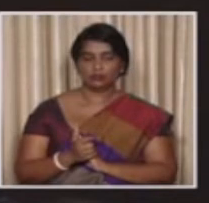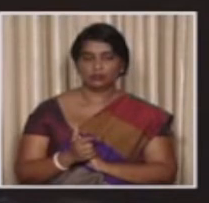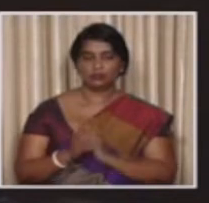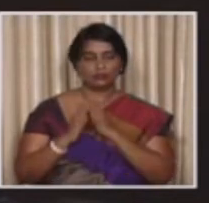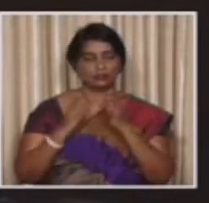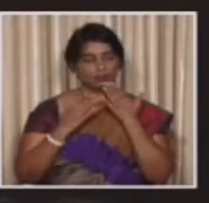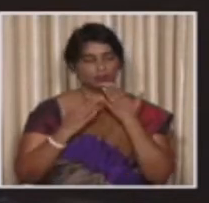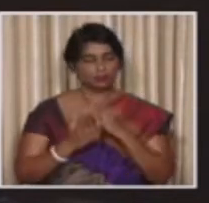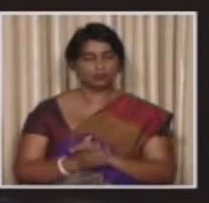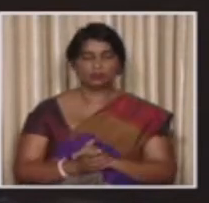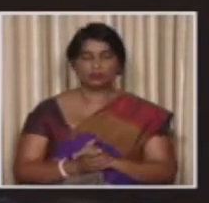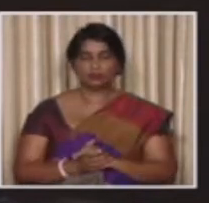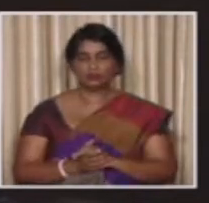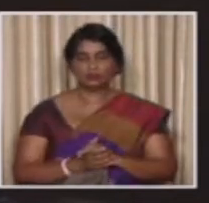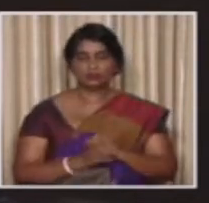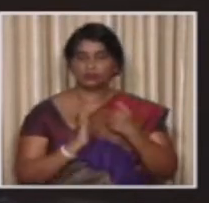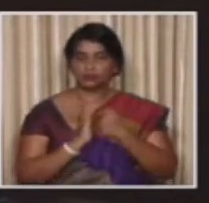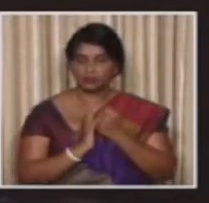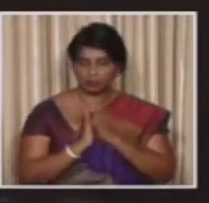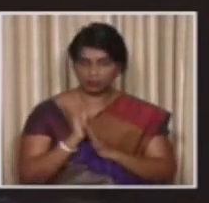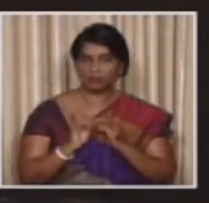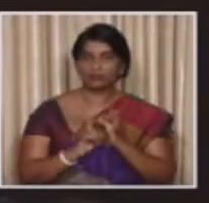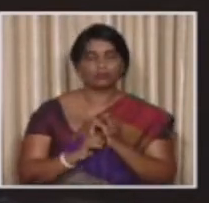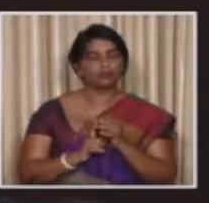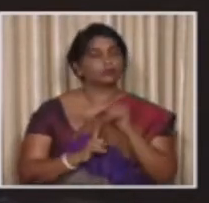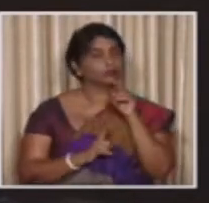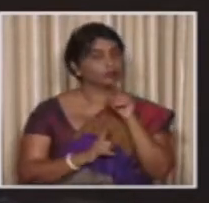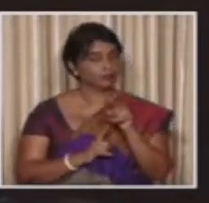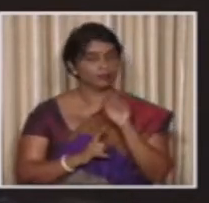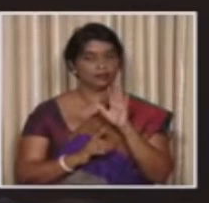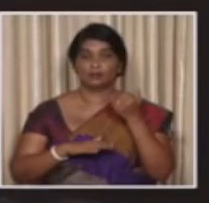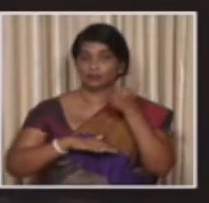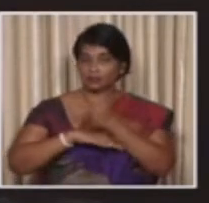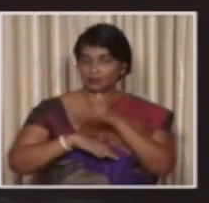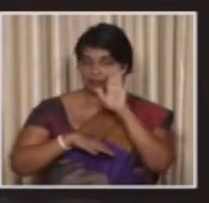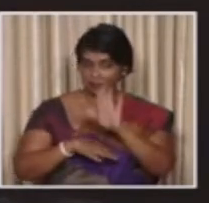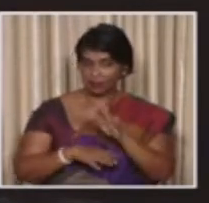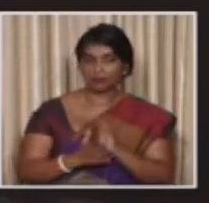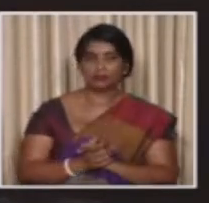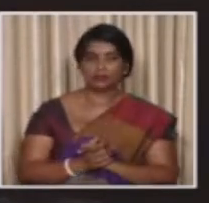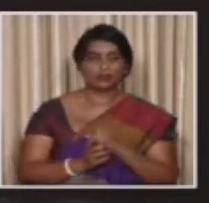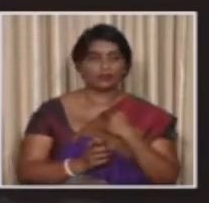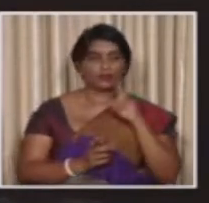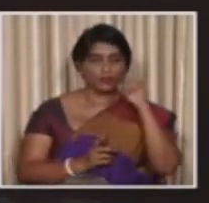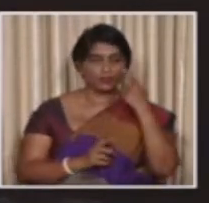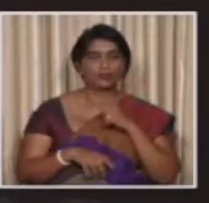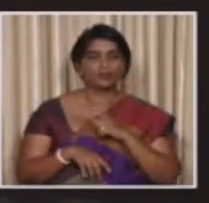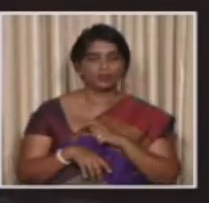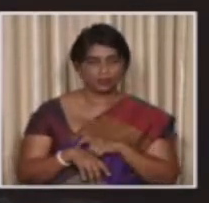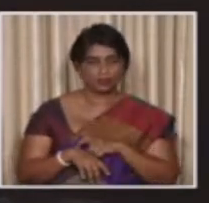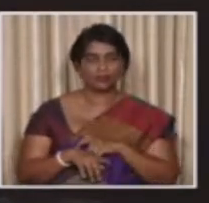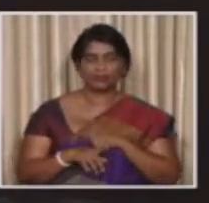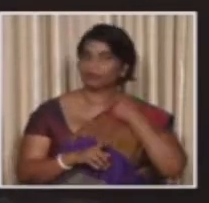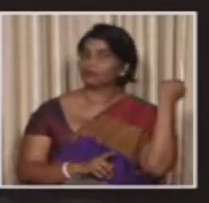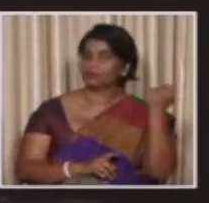Bobby Suthi ji, mulasane mantrithumani, ubathuma mulasane inna velawaka palaweni watawatai